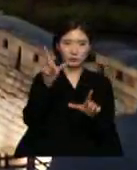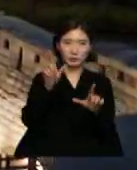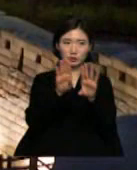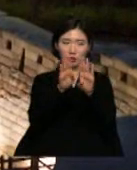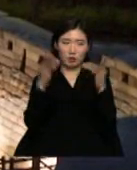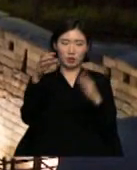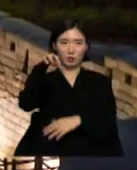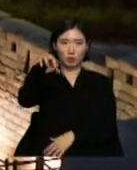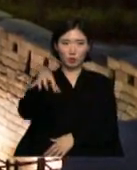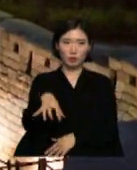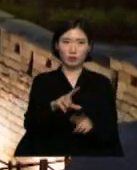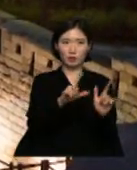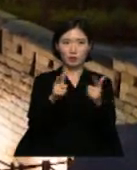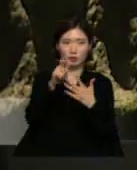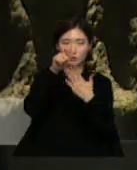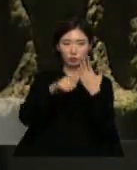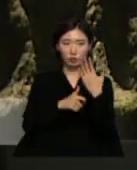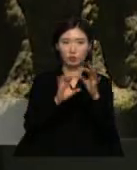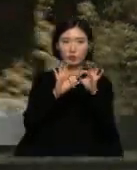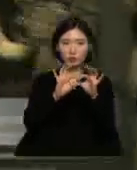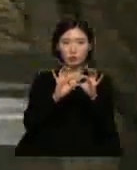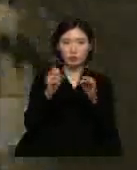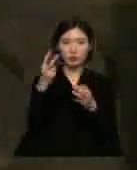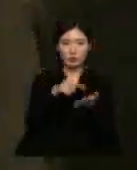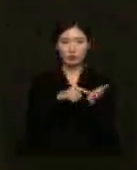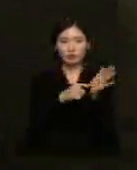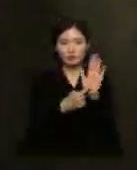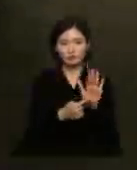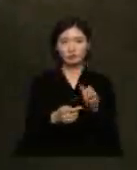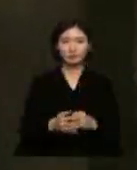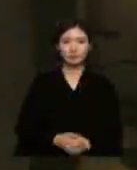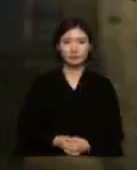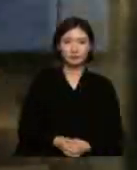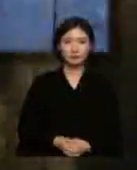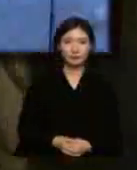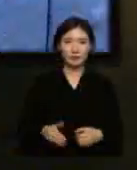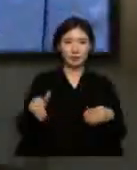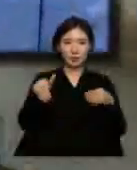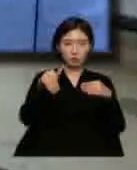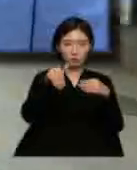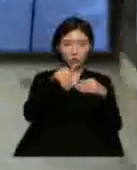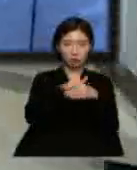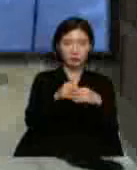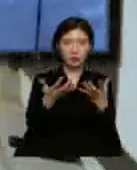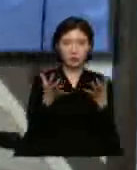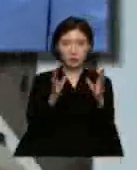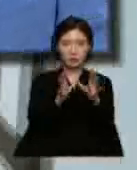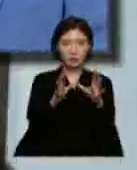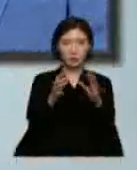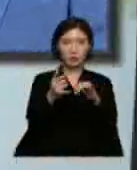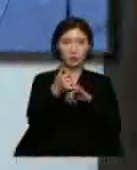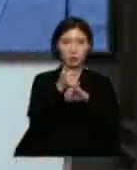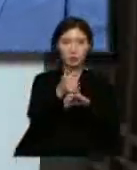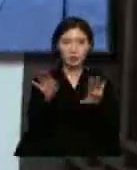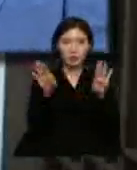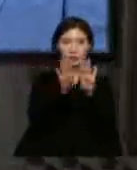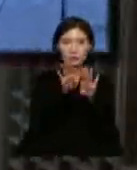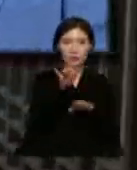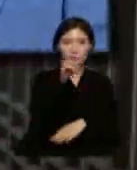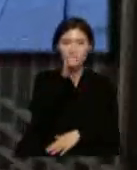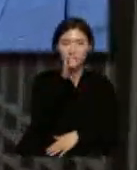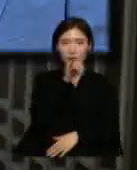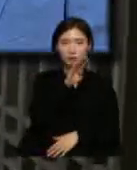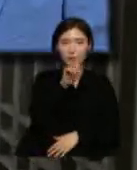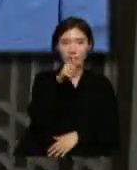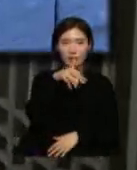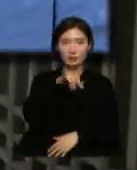열린 공간과 다채로운 프로그램을 통해 재조명합니다. 그래서 문화재가 꼭 닫혀있는, 박제되어